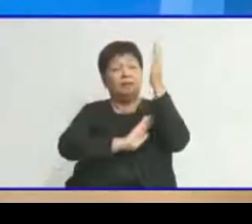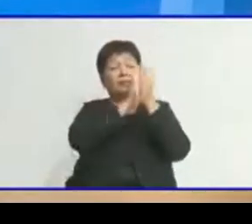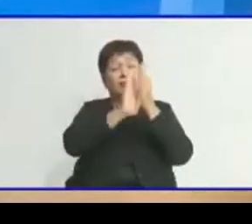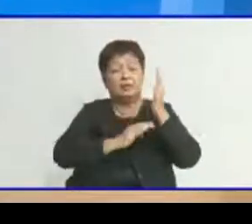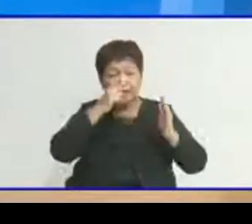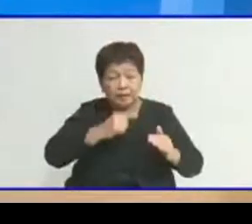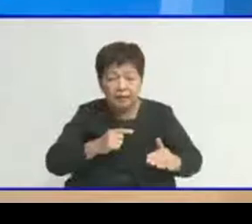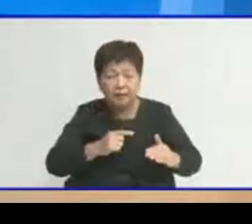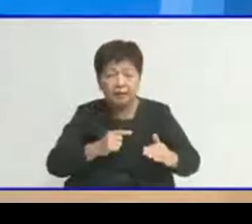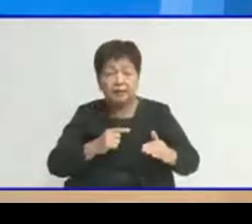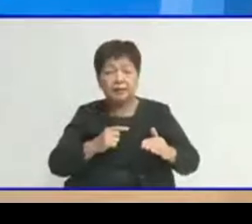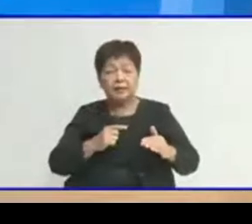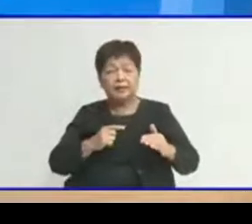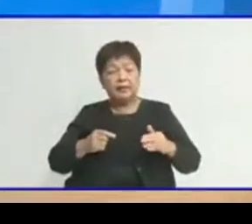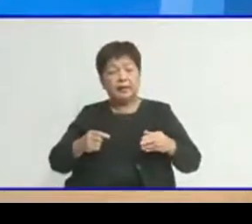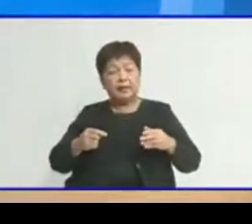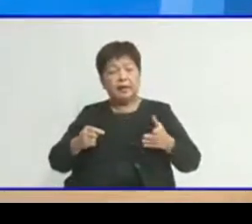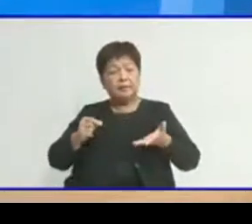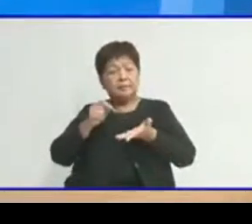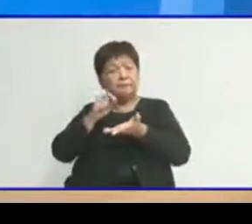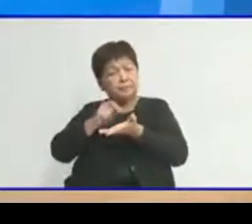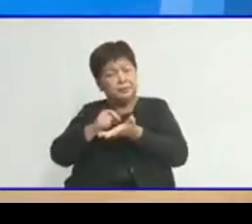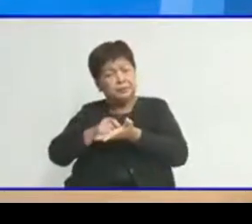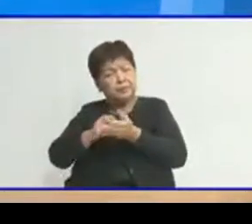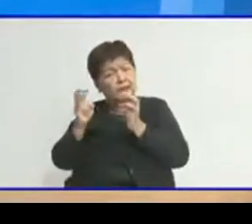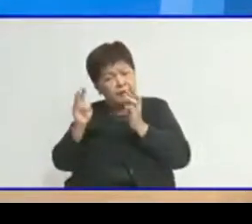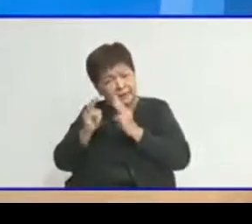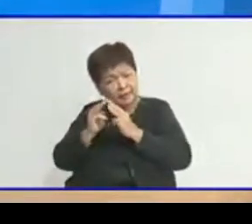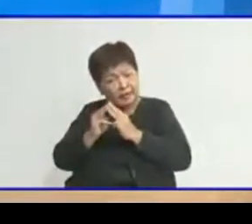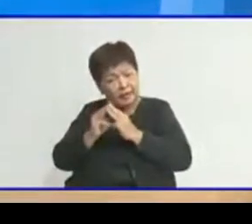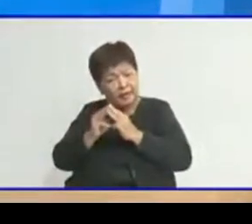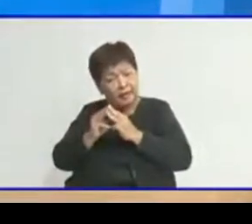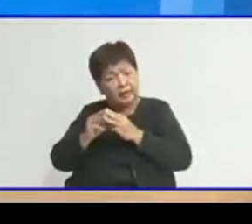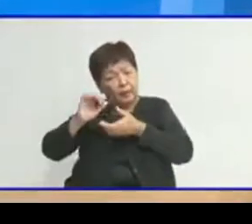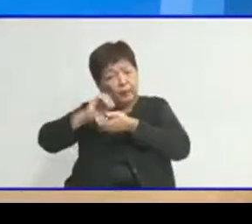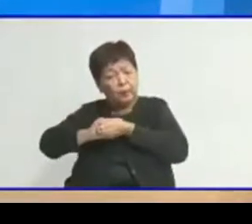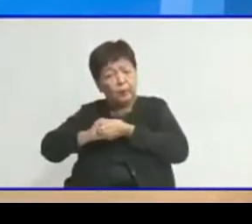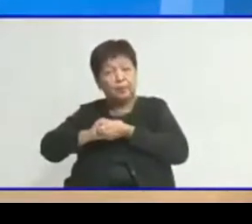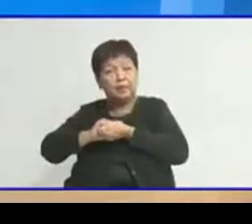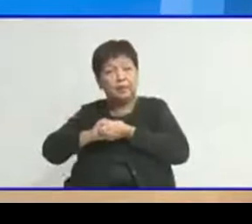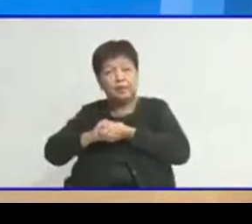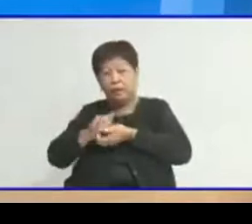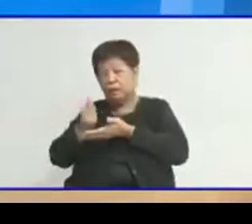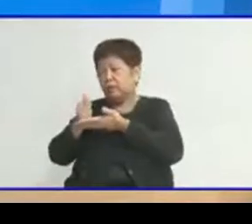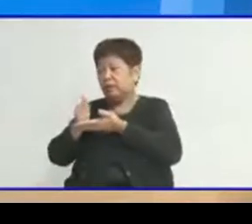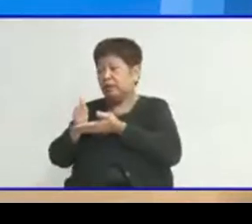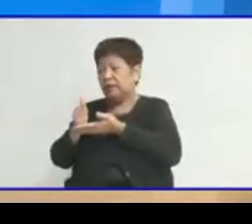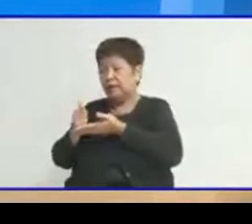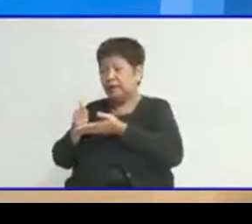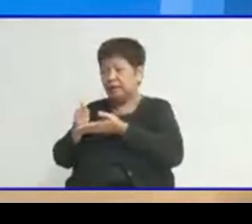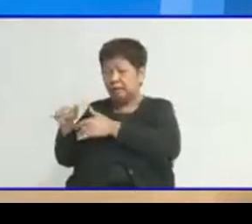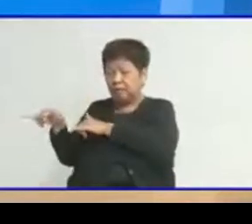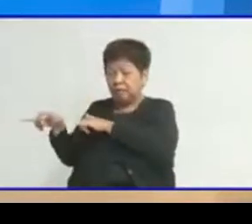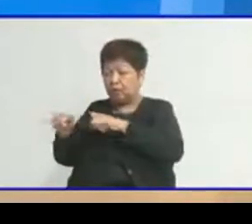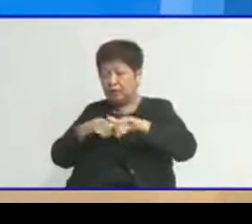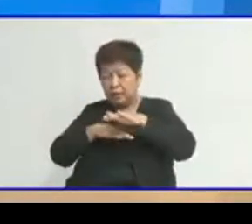1951 convention แต่ว่าประเทศไทยได้รับการชื่นชมและยกย่องว่าเป็นประเทศที่มีการจัดการผู้ลี้ภัยดีมากประเทศหนึ่งในโลก